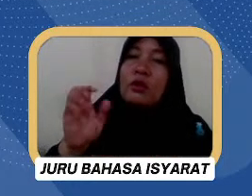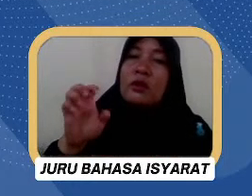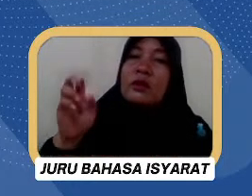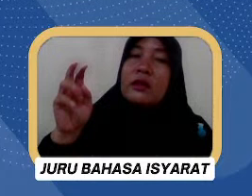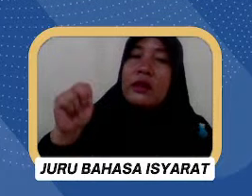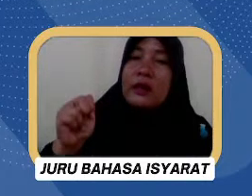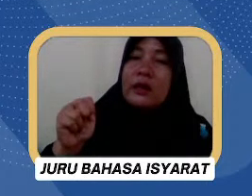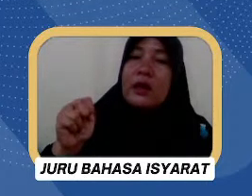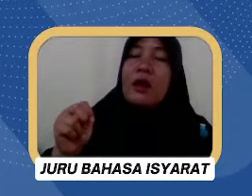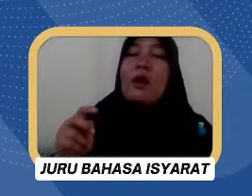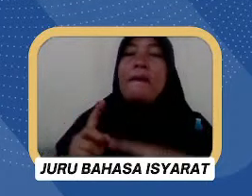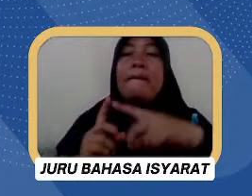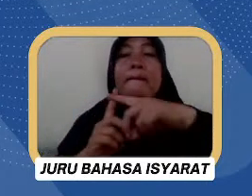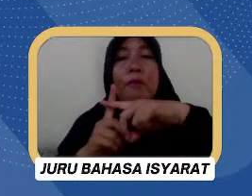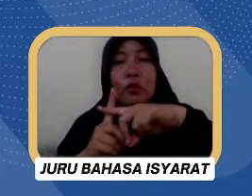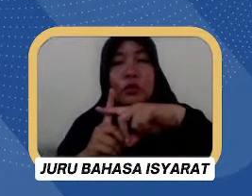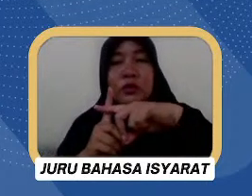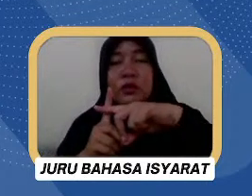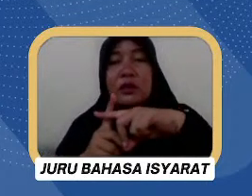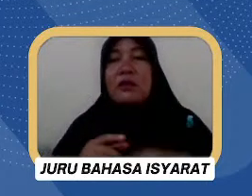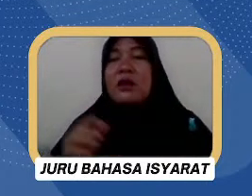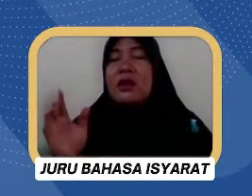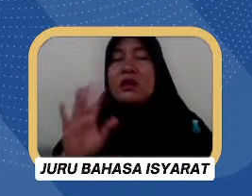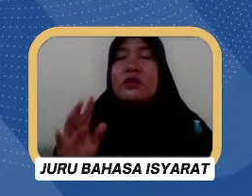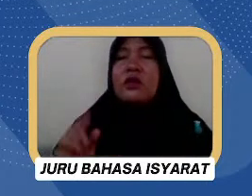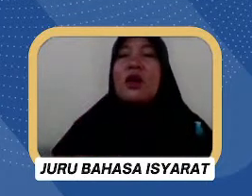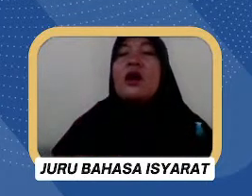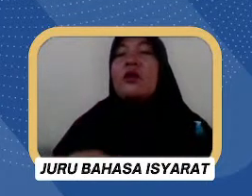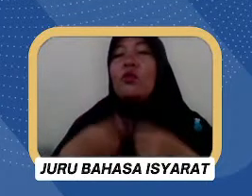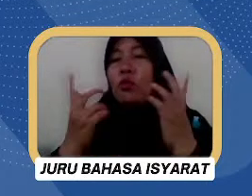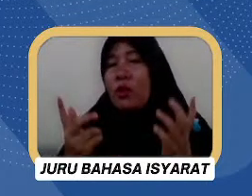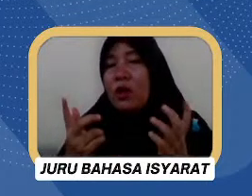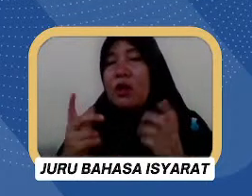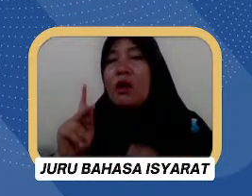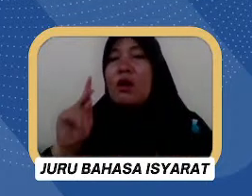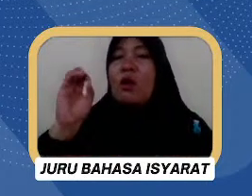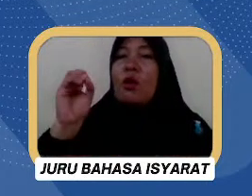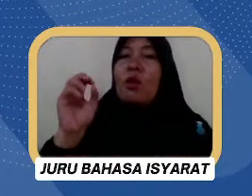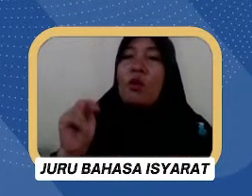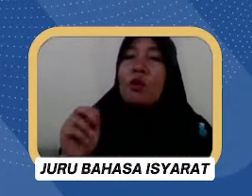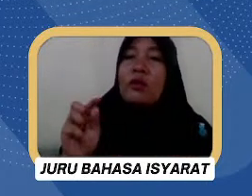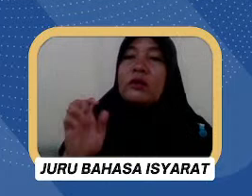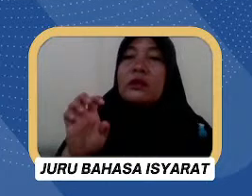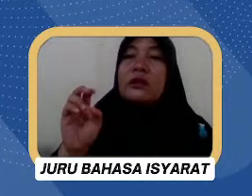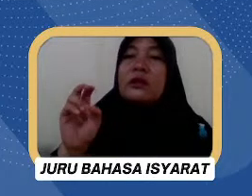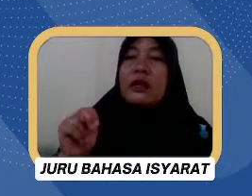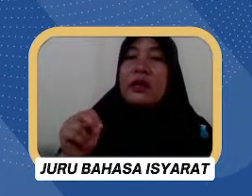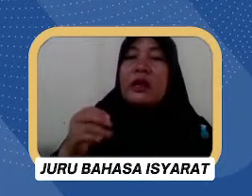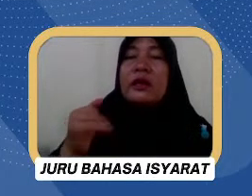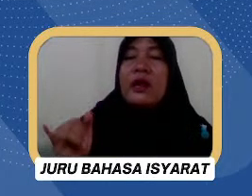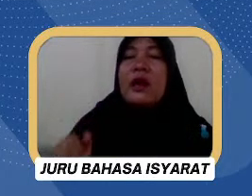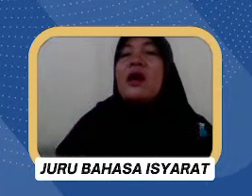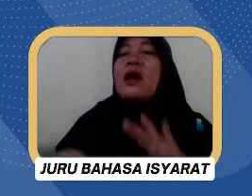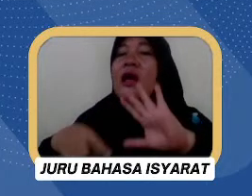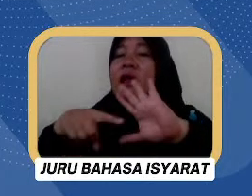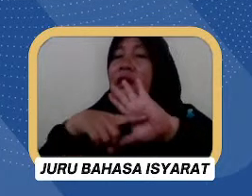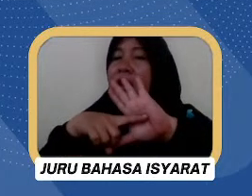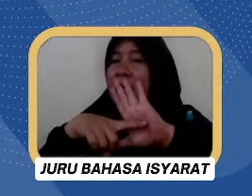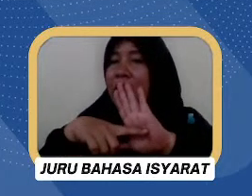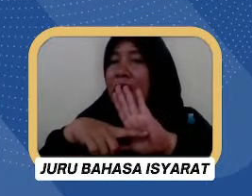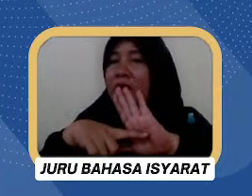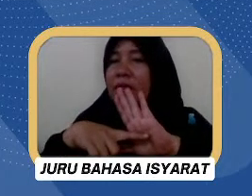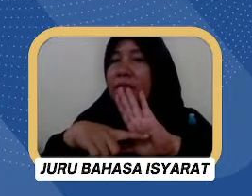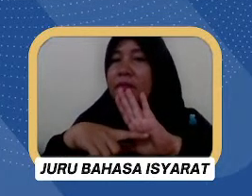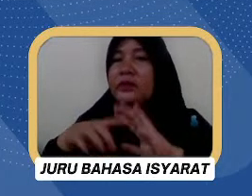tidak mengunggah konten-konten yang tidak baik, tidak senonoh, lebih baik. Kalau bisa adalah konten-konten yang